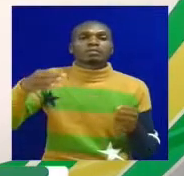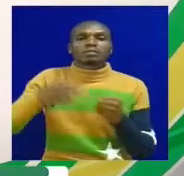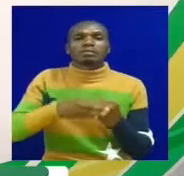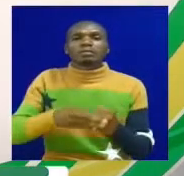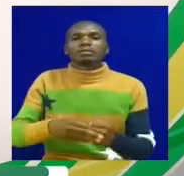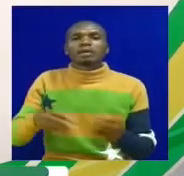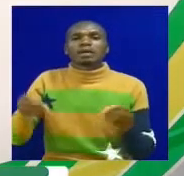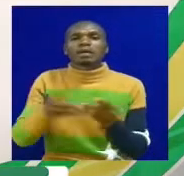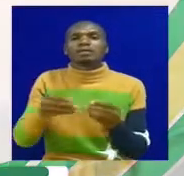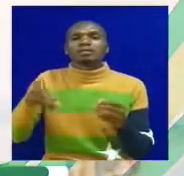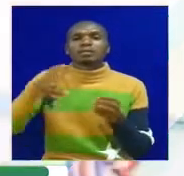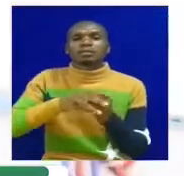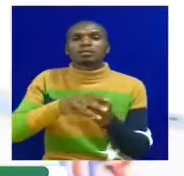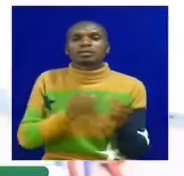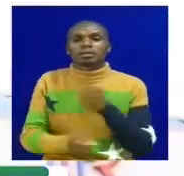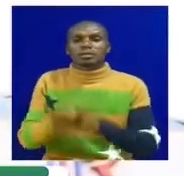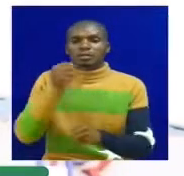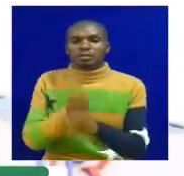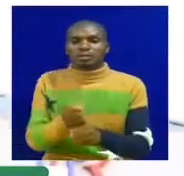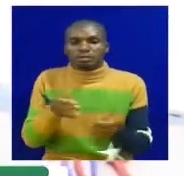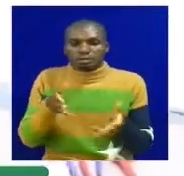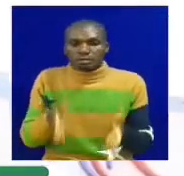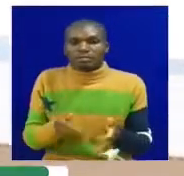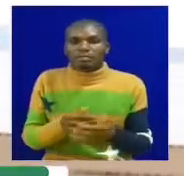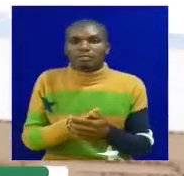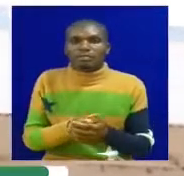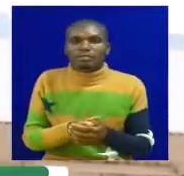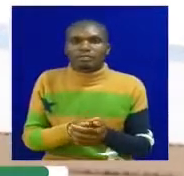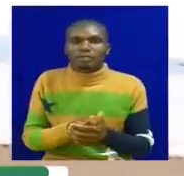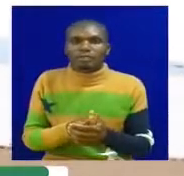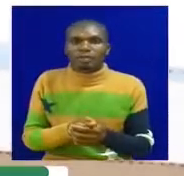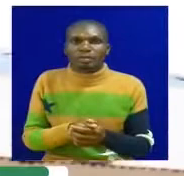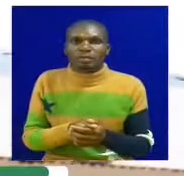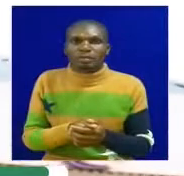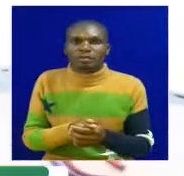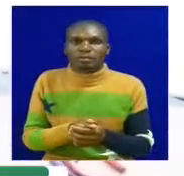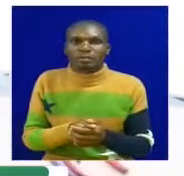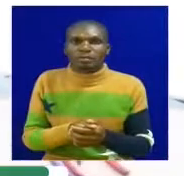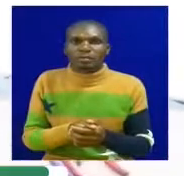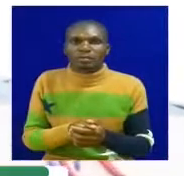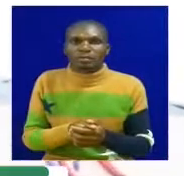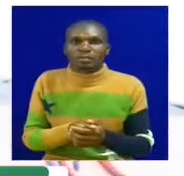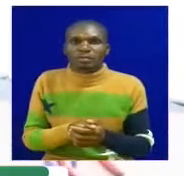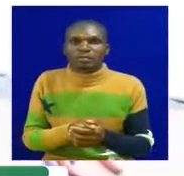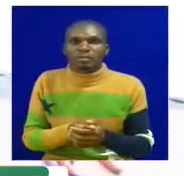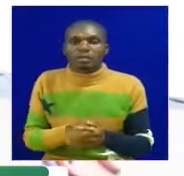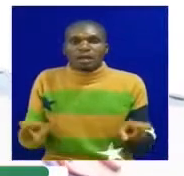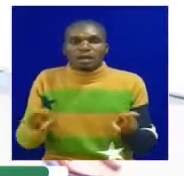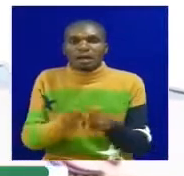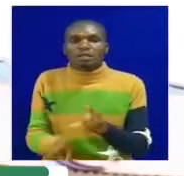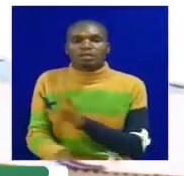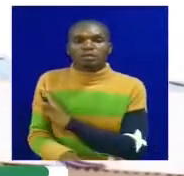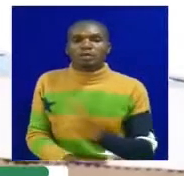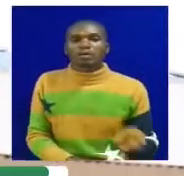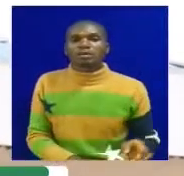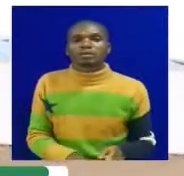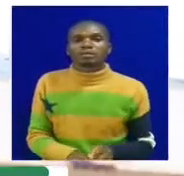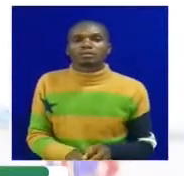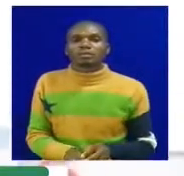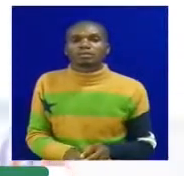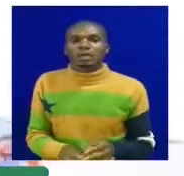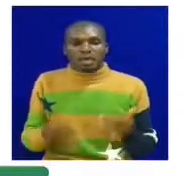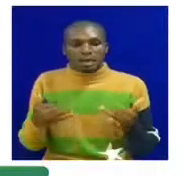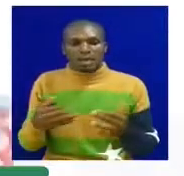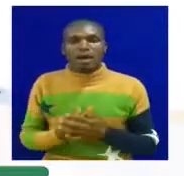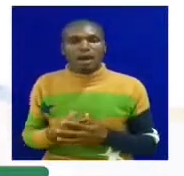bere nebere enye toko ya ramito asa West Mugrango ye ingene rure kwa